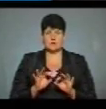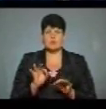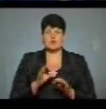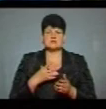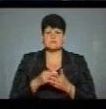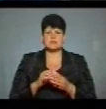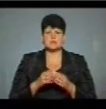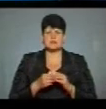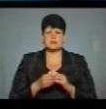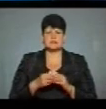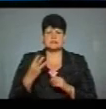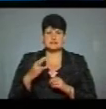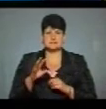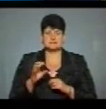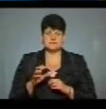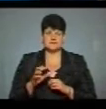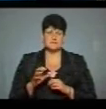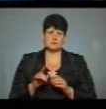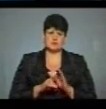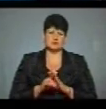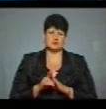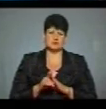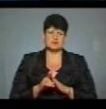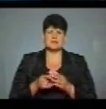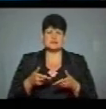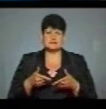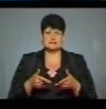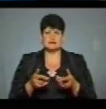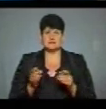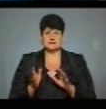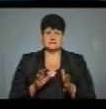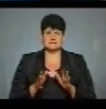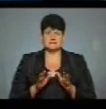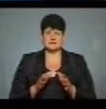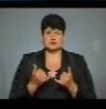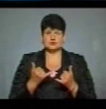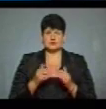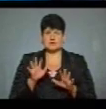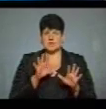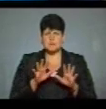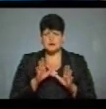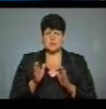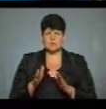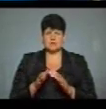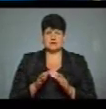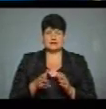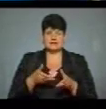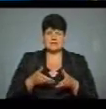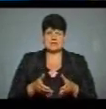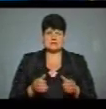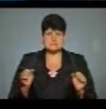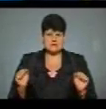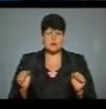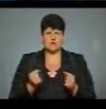результат. 3500. Швидко була траса, але траса ще якби до кондиції не дійшла. Сьогодні хмарна погода, траса холодна.